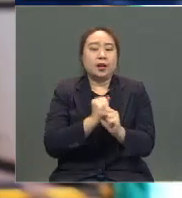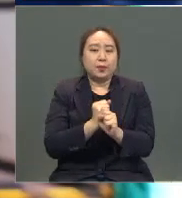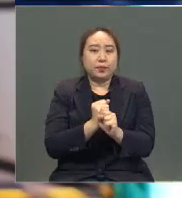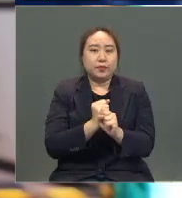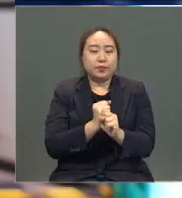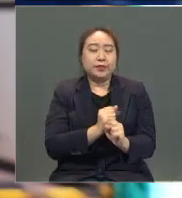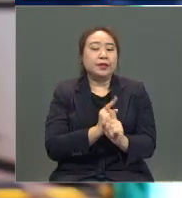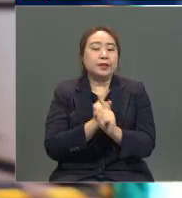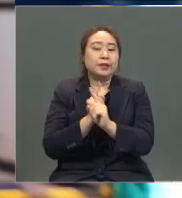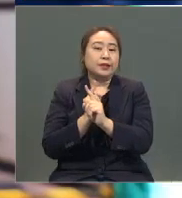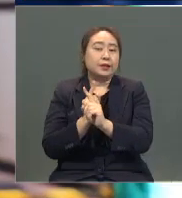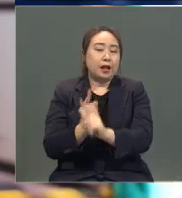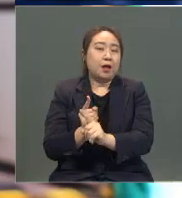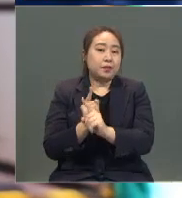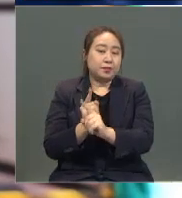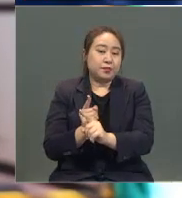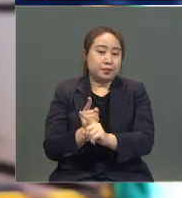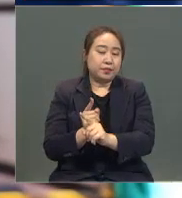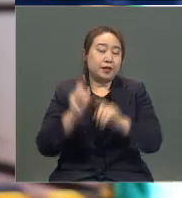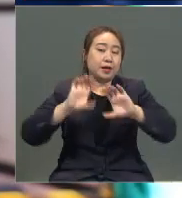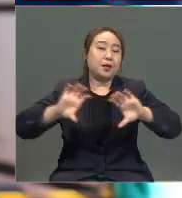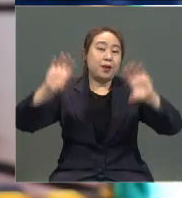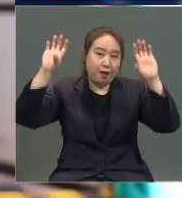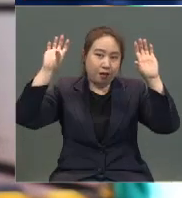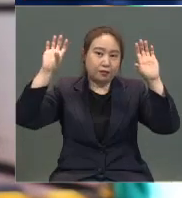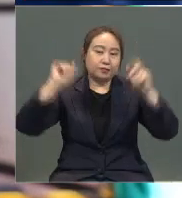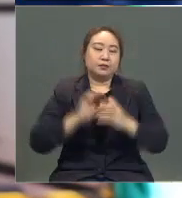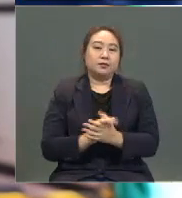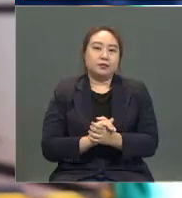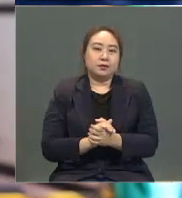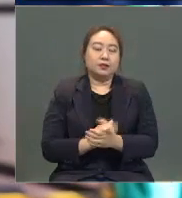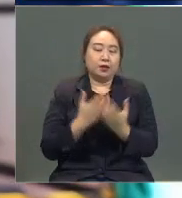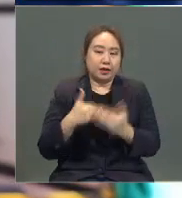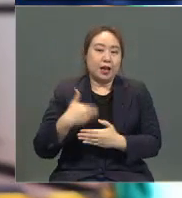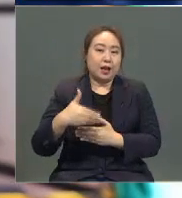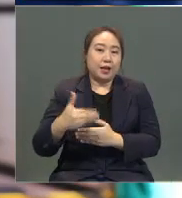ต้มาตรการของทางรัฐบาลนะครับในเรื่องของการผ่อนคลายระยะ